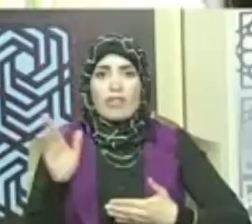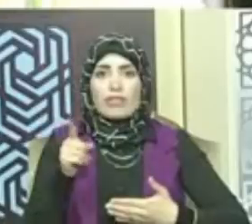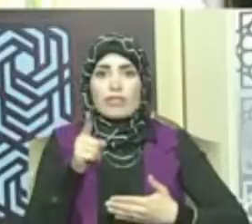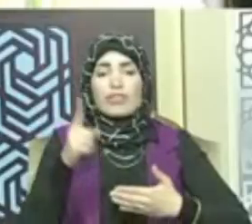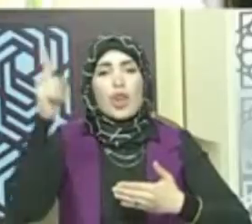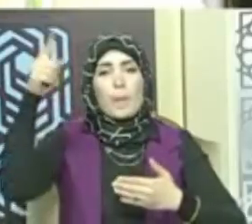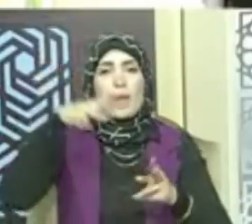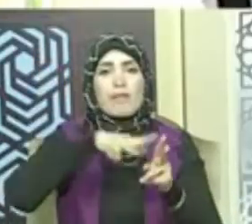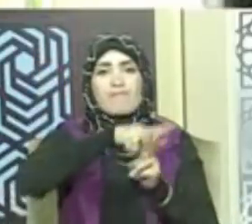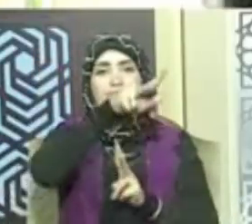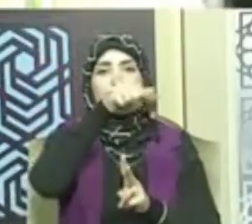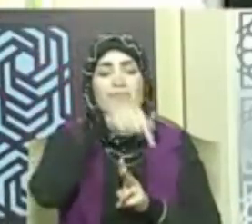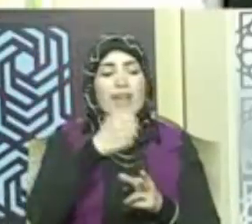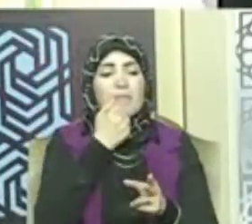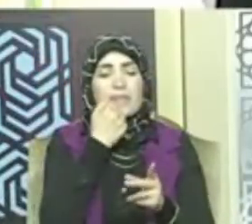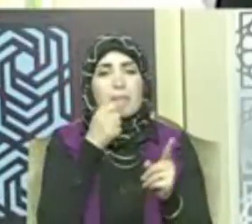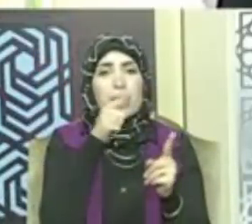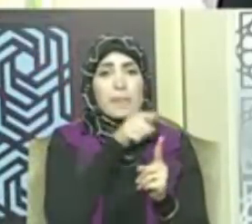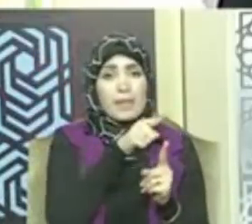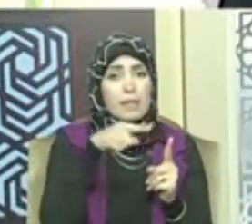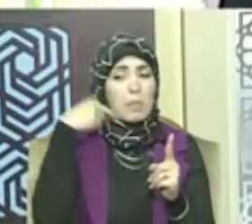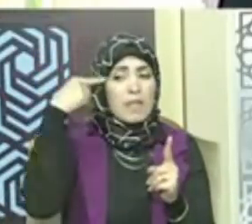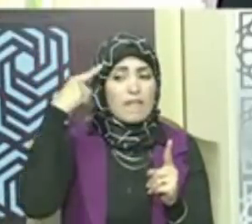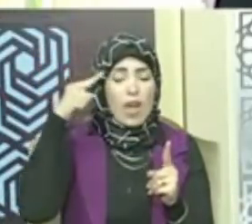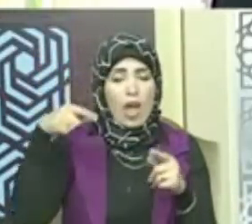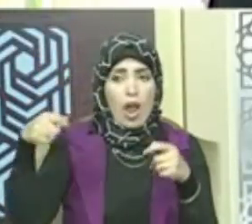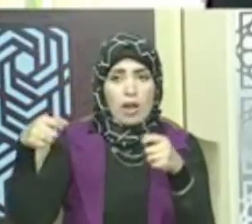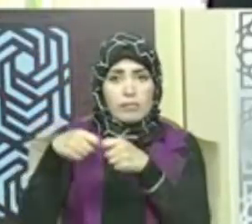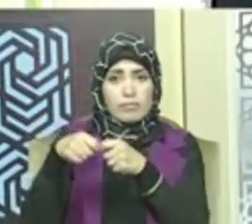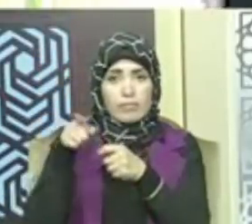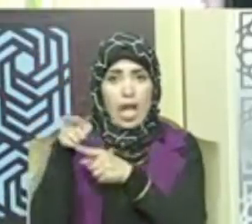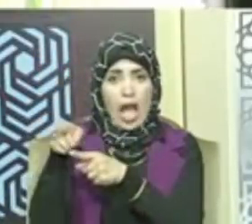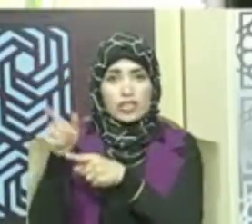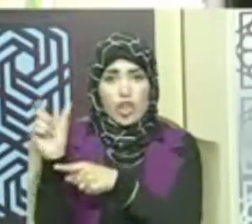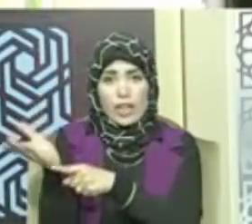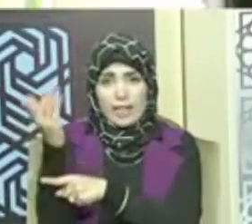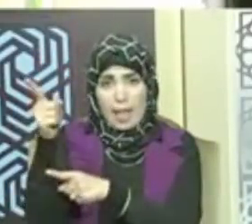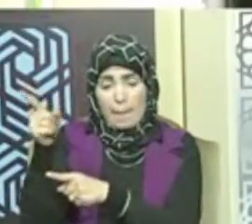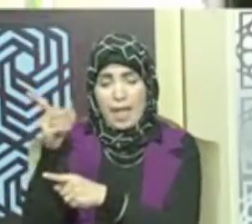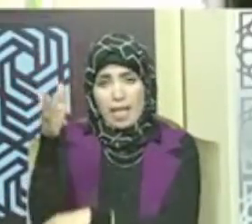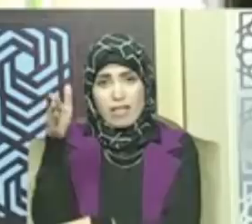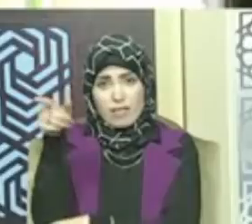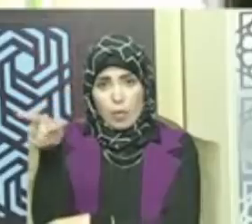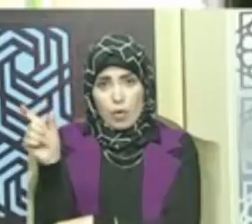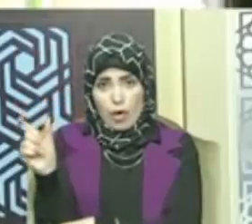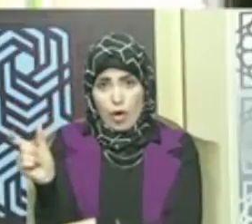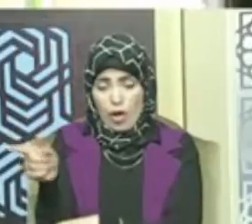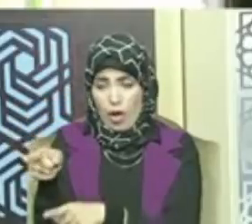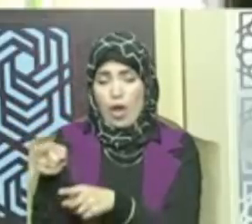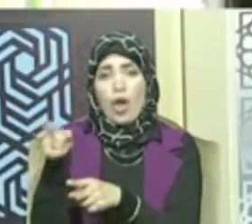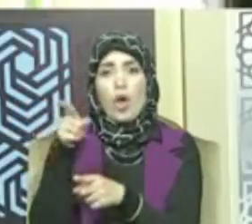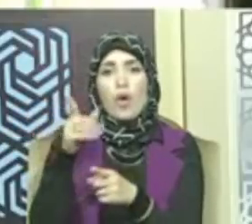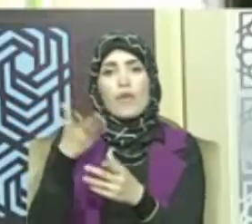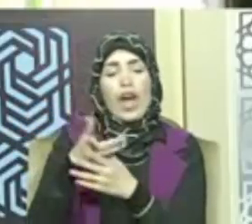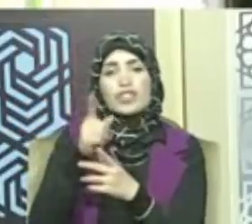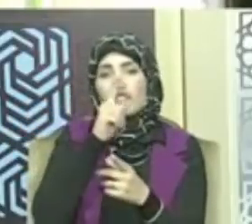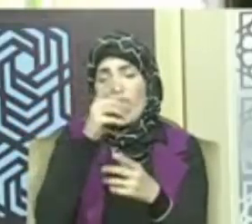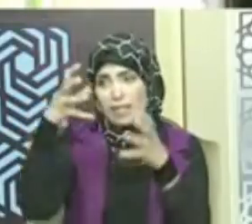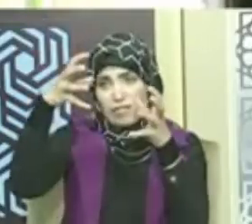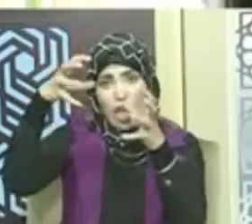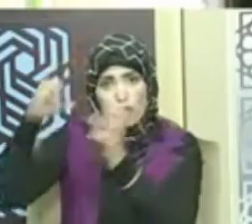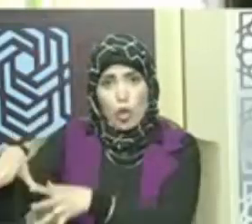فأهلكهم الله بما شاء، فلم يشهدوا هلاك قومهم ولم يشهد قومهم هلاكهم.